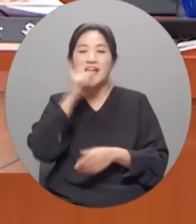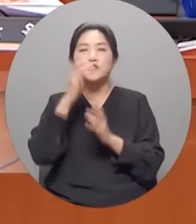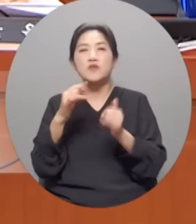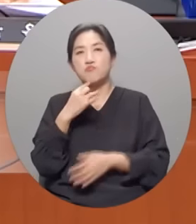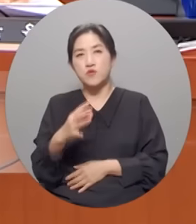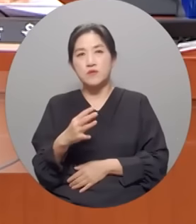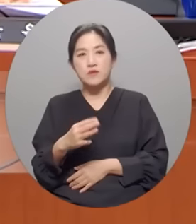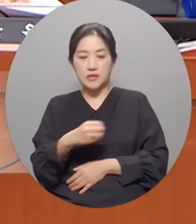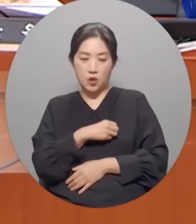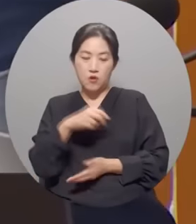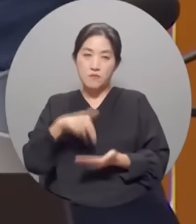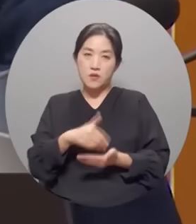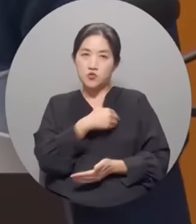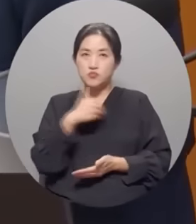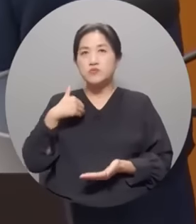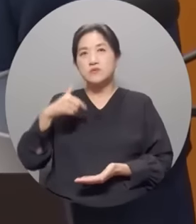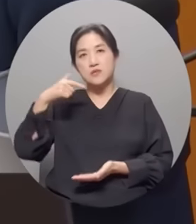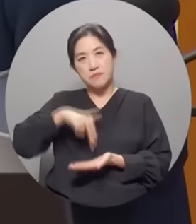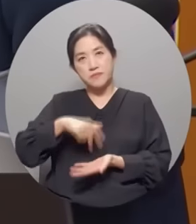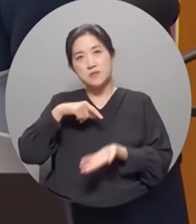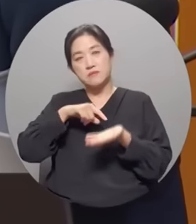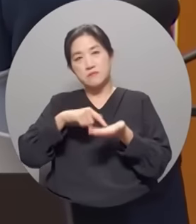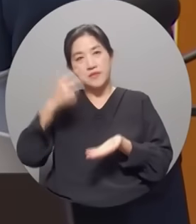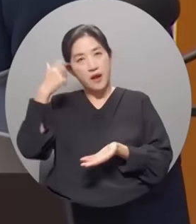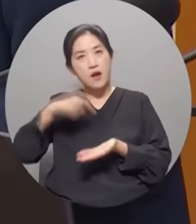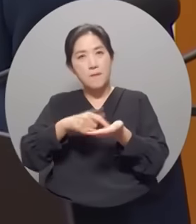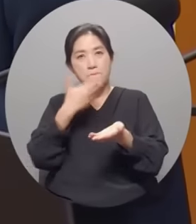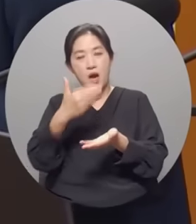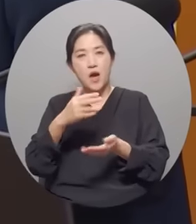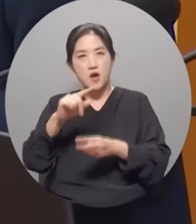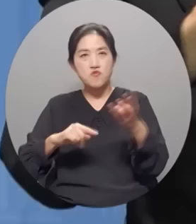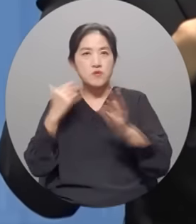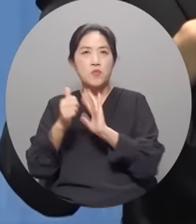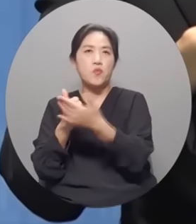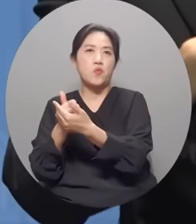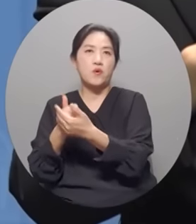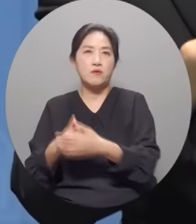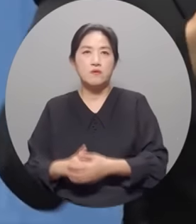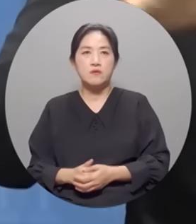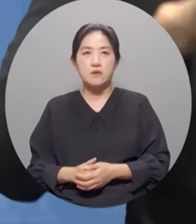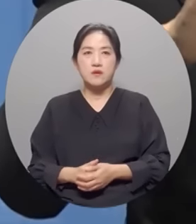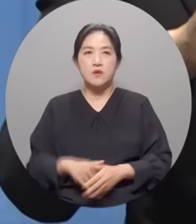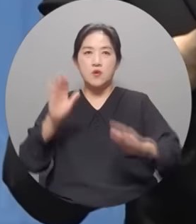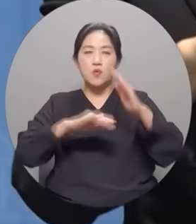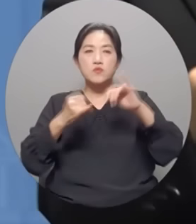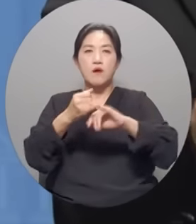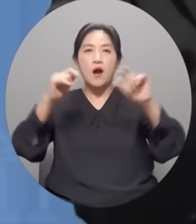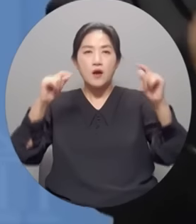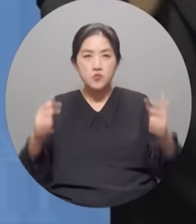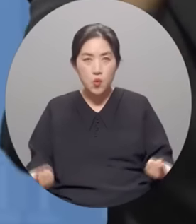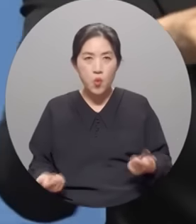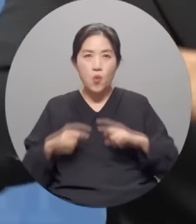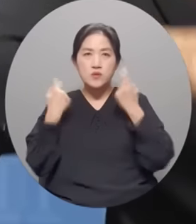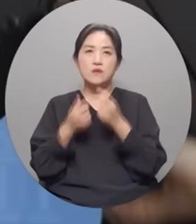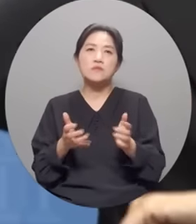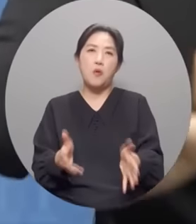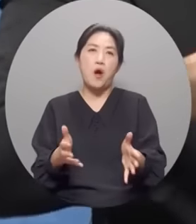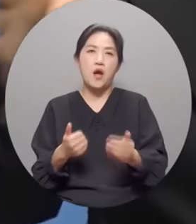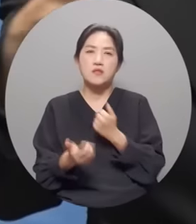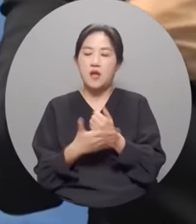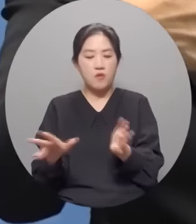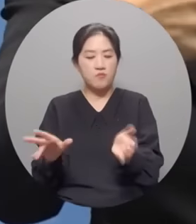당원으로서 충분히 의견을 낼 수 있다며 윤 대통령 업무에 나섰습니다. 공적인 약속도 아니고 사적 대화여서 문제될